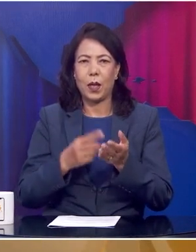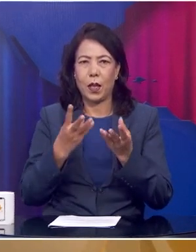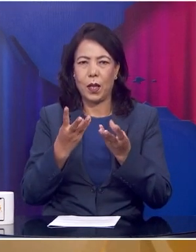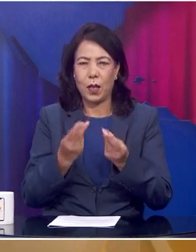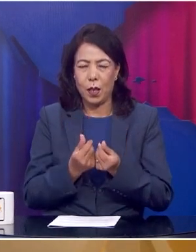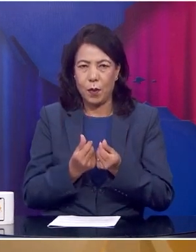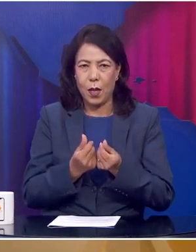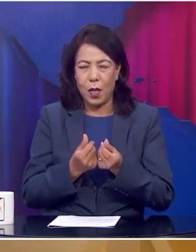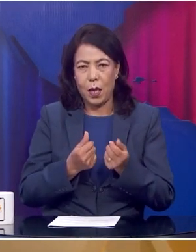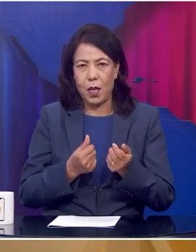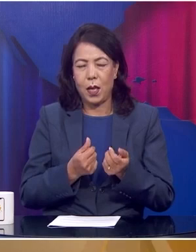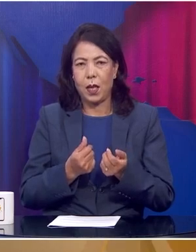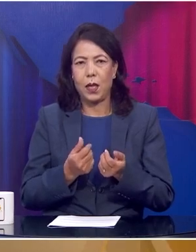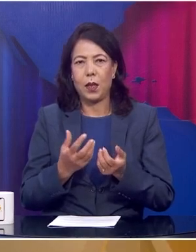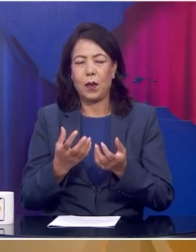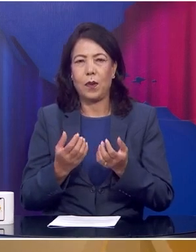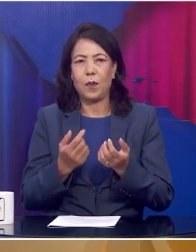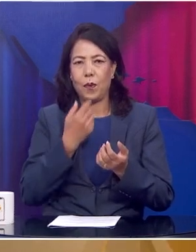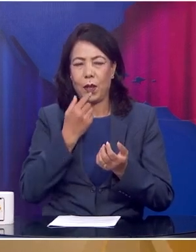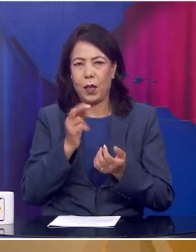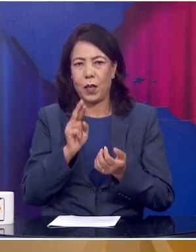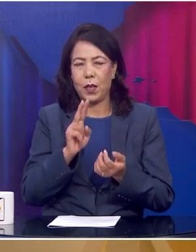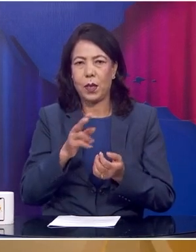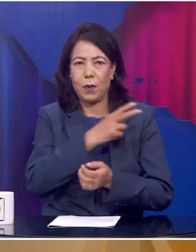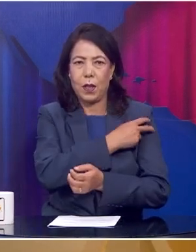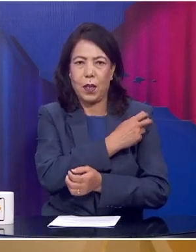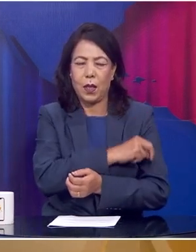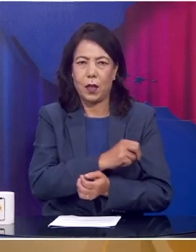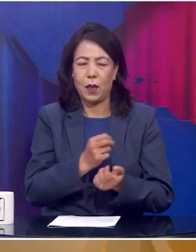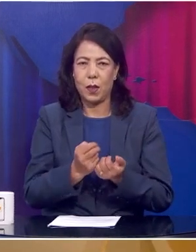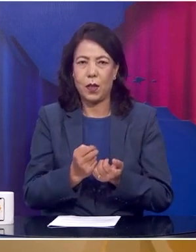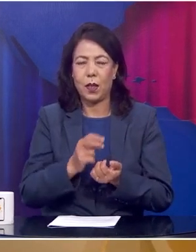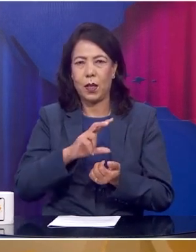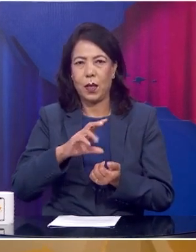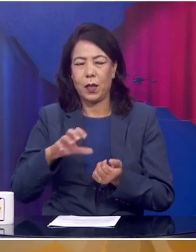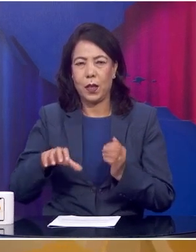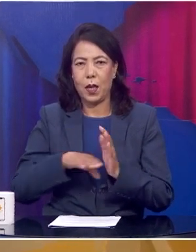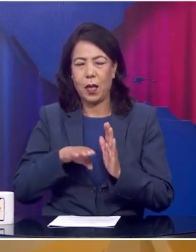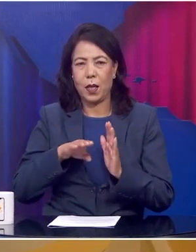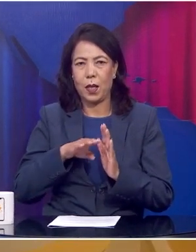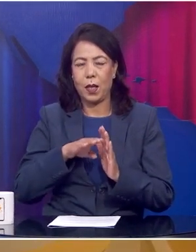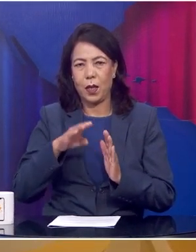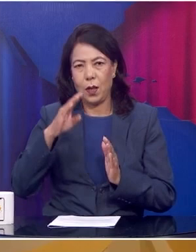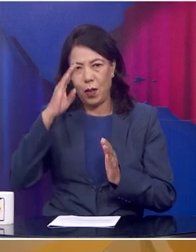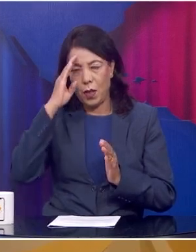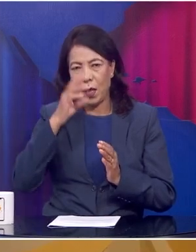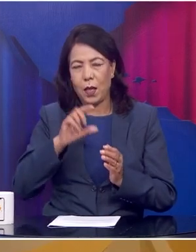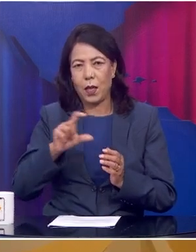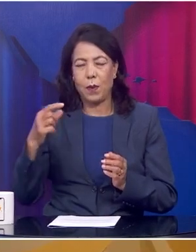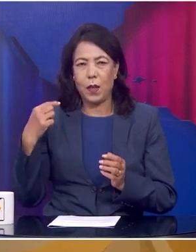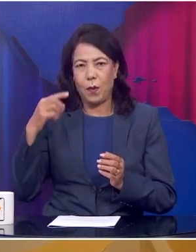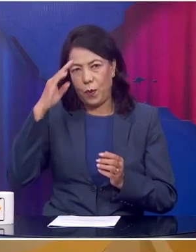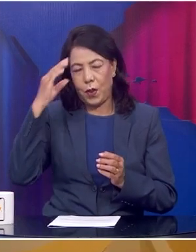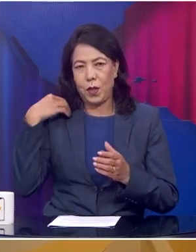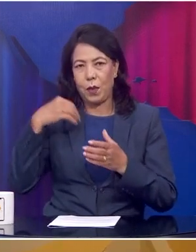लेखाजोखा भनेर भनिँदो रहेछ। यसमा रेड क्रस, स्थानीय सरकार र नेपाल प्रहरी सम्मिलित